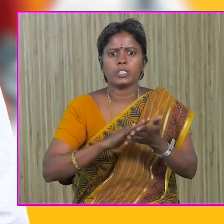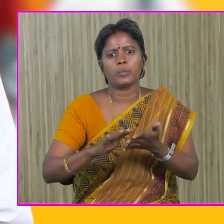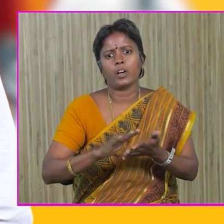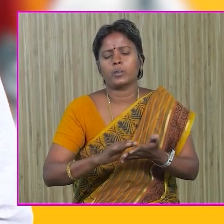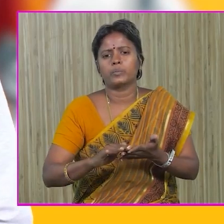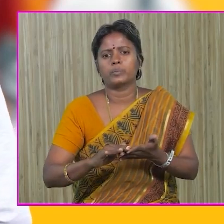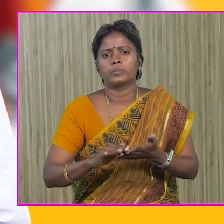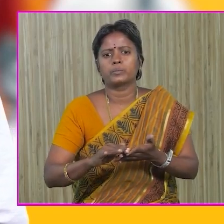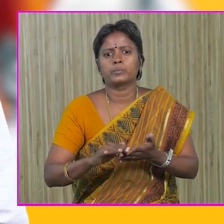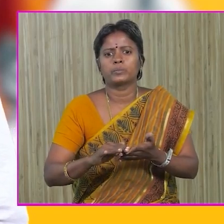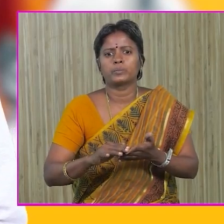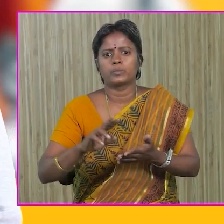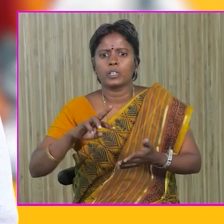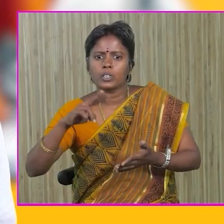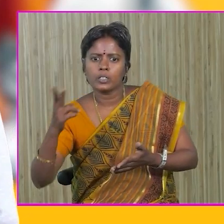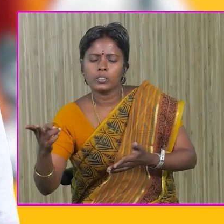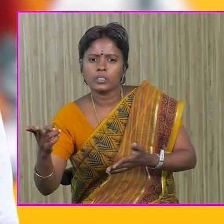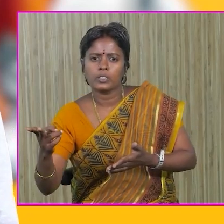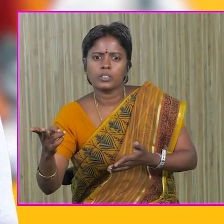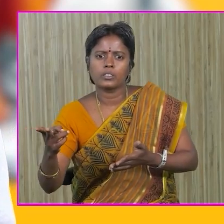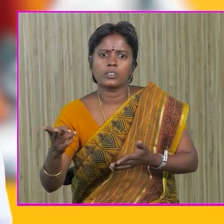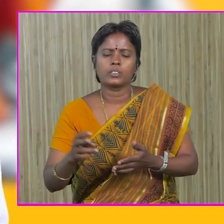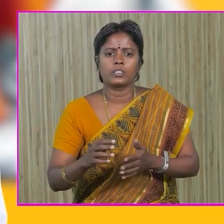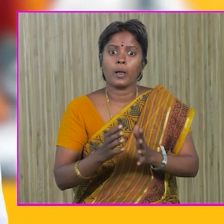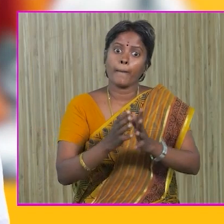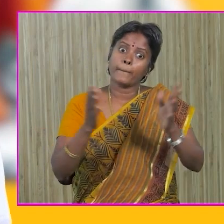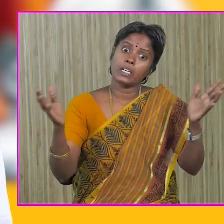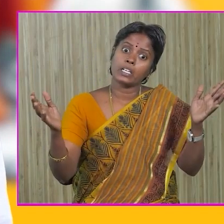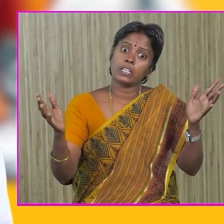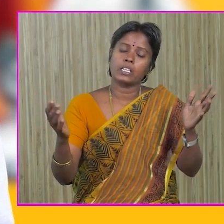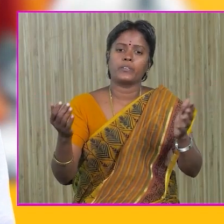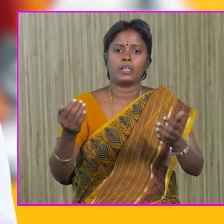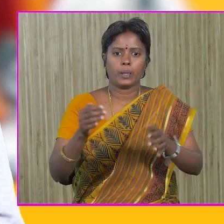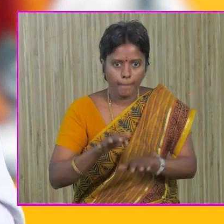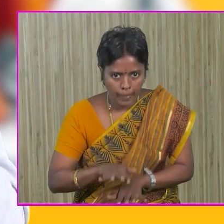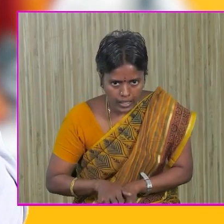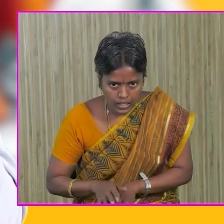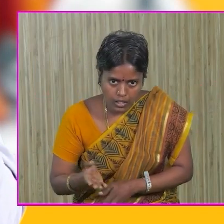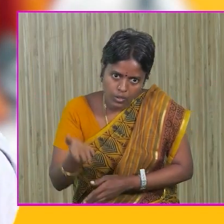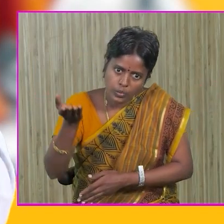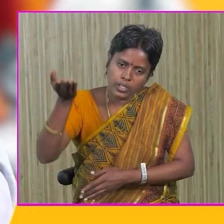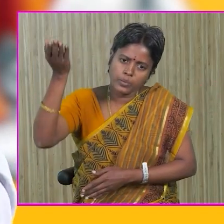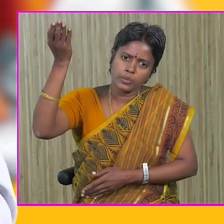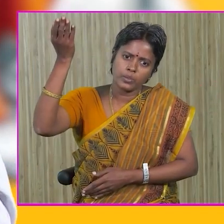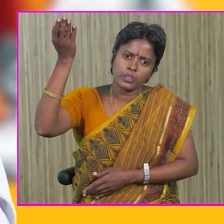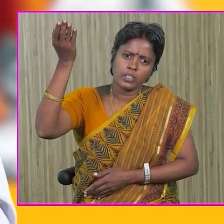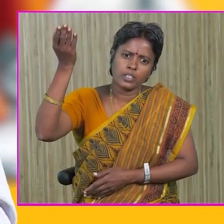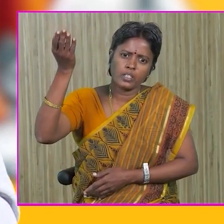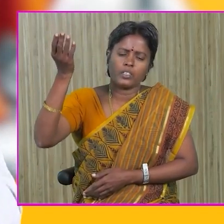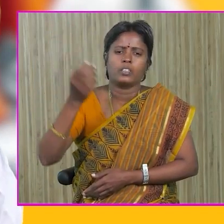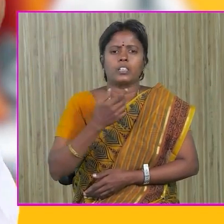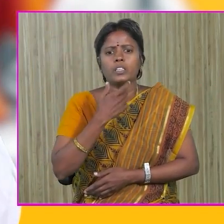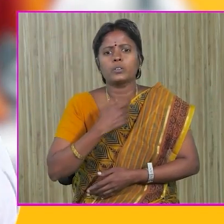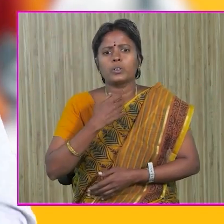அடுத்தது மற்றொரு பெருக்கத்து வேண்டும் பணிதல், சிறிய சுருக்கத்து வேண்டும் உயர்வு. இந்த குறட்பாவுக்கு ஏற்ற ஒரு